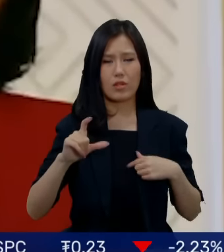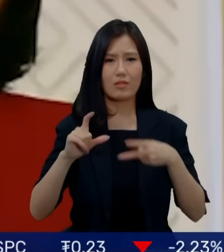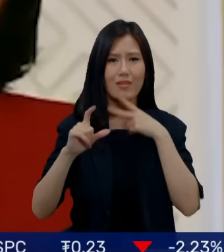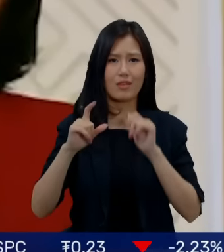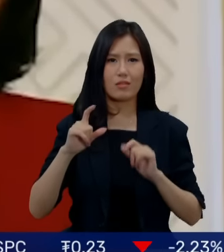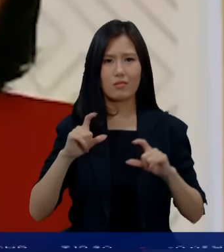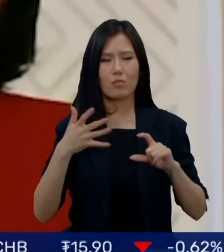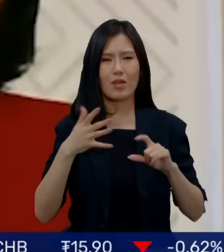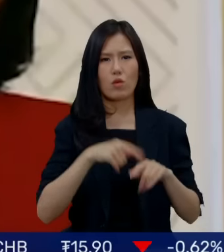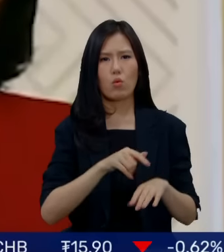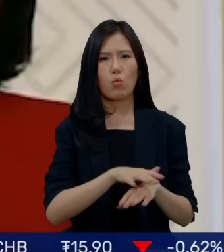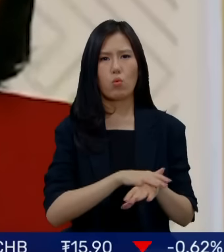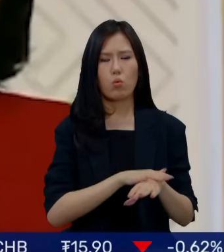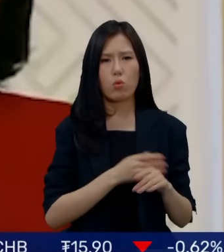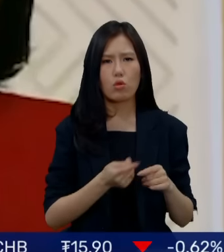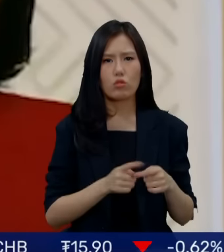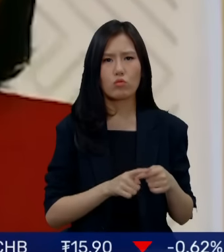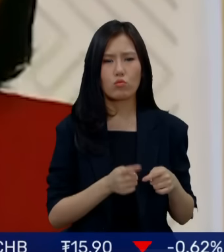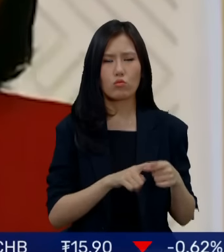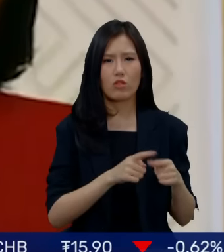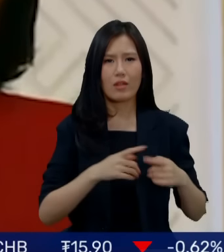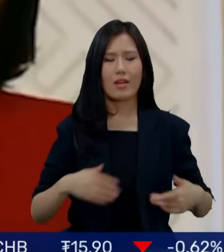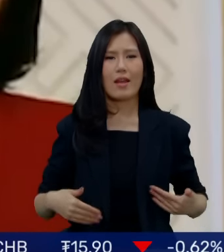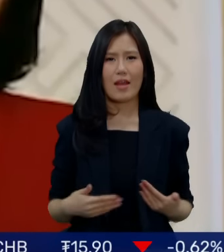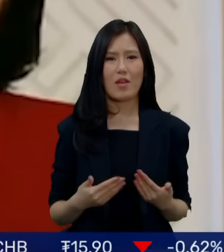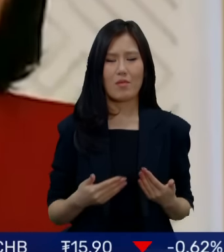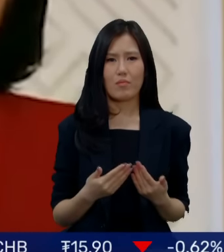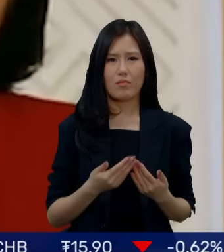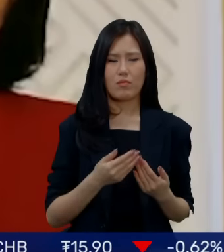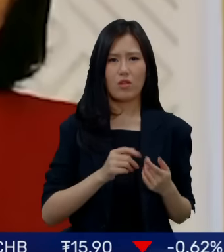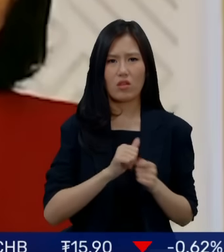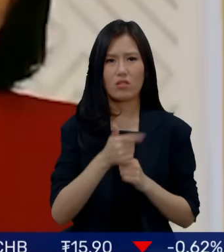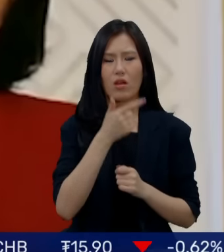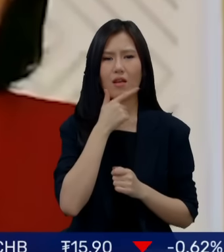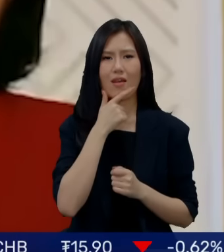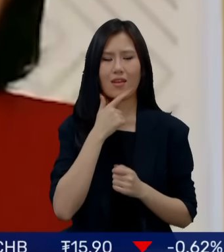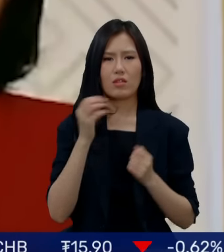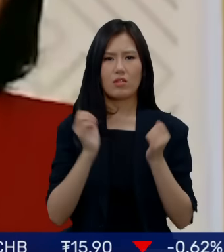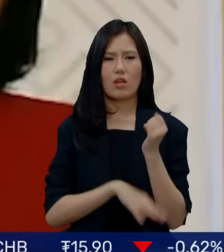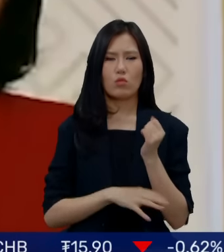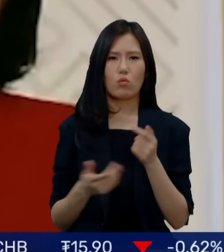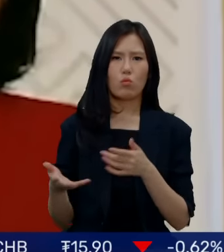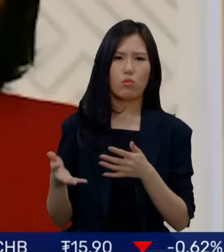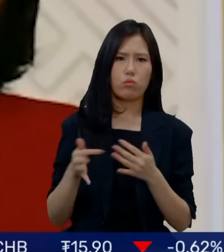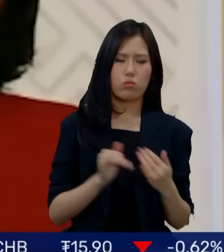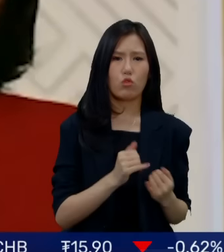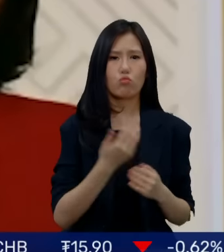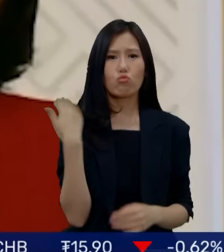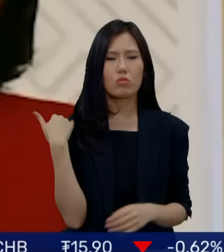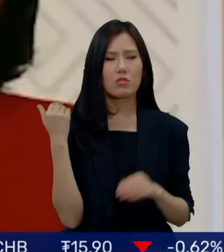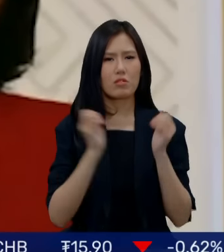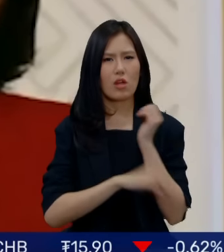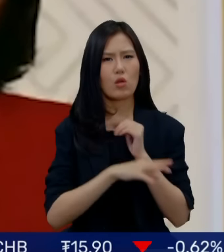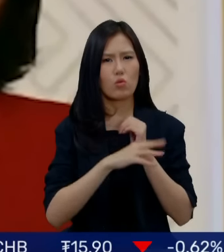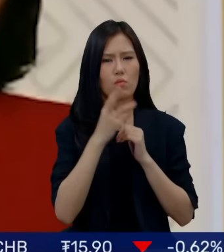одоо иргэдийн амжиргааны төвшөнд бол одоо сүргээр нөлөөлж байна. За ядуурлын төвшингийн мэдээлэл бол саяхан гарсан.